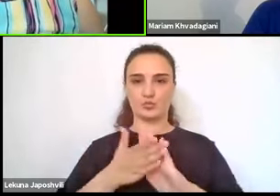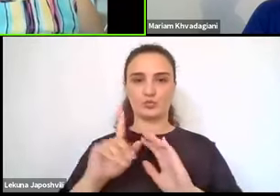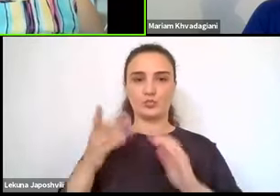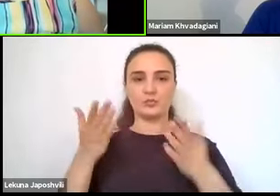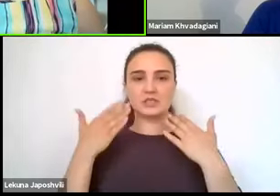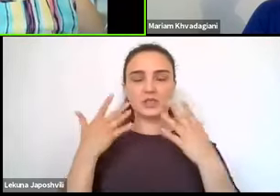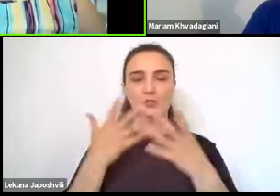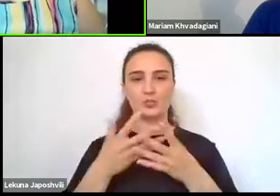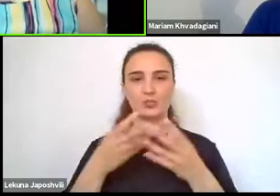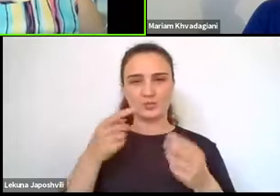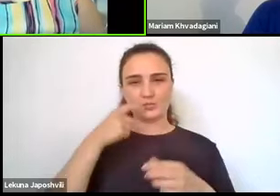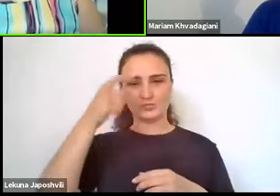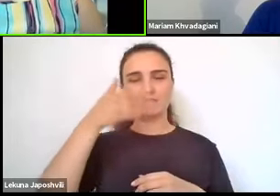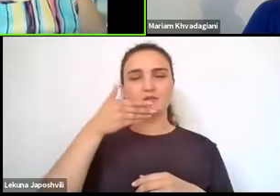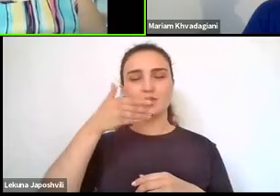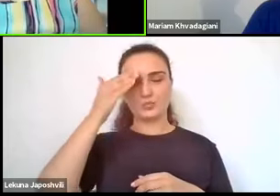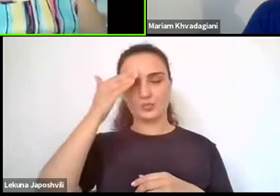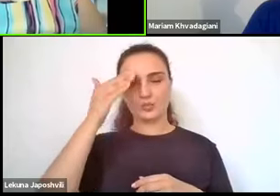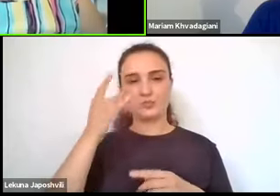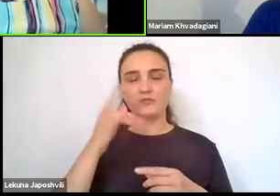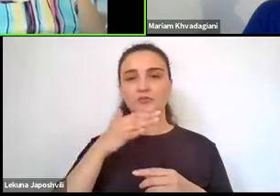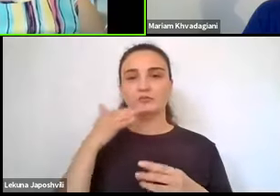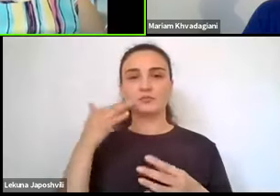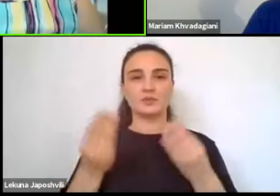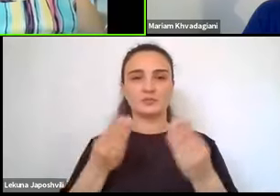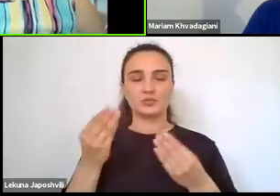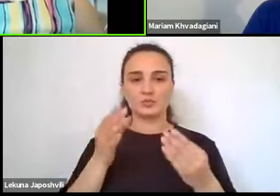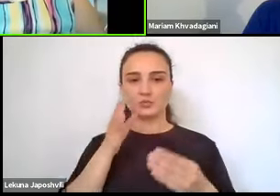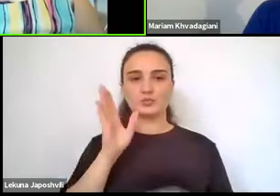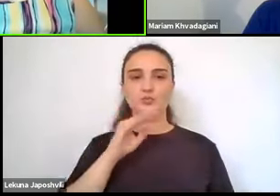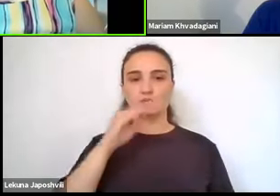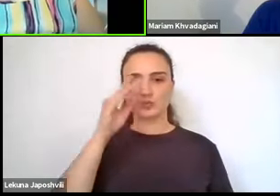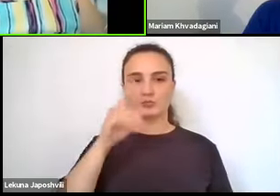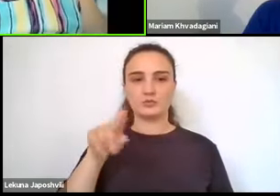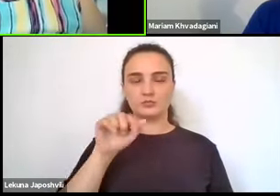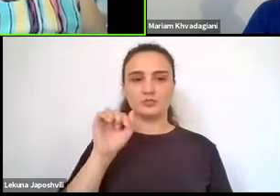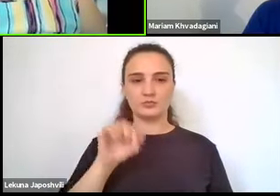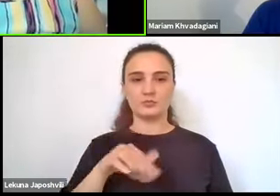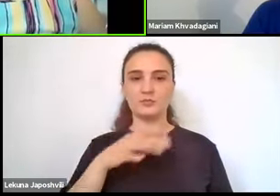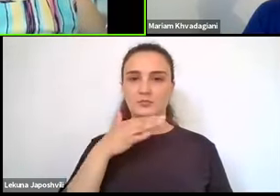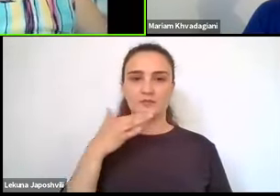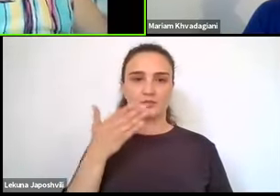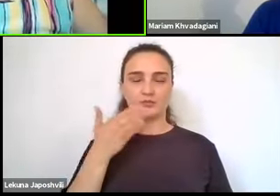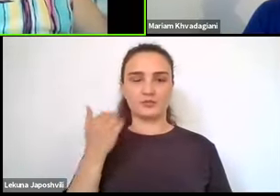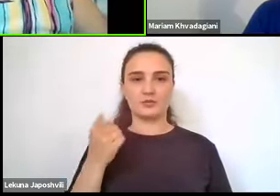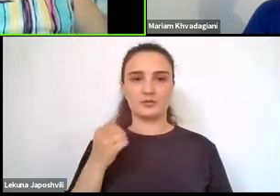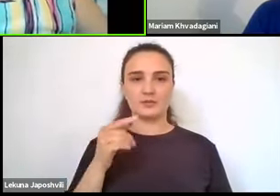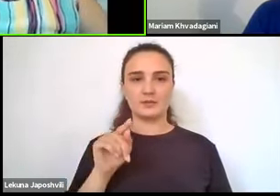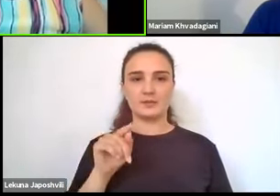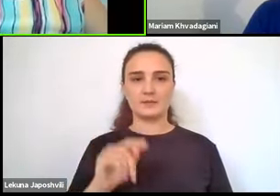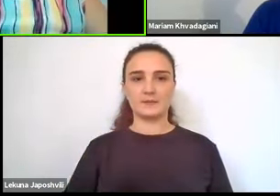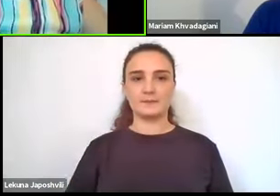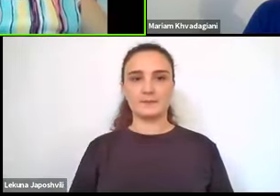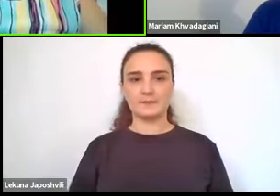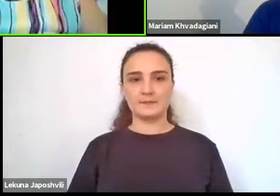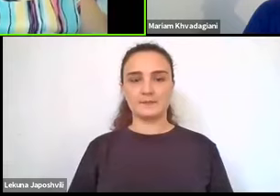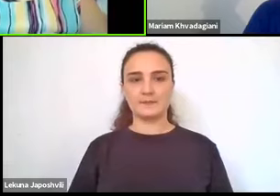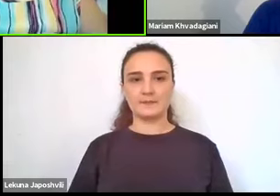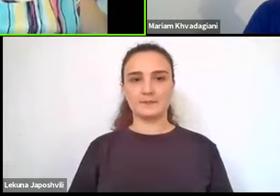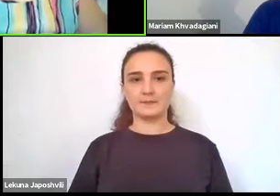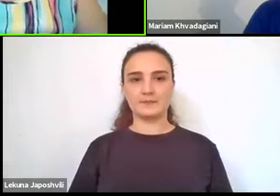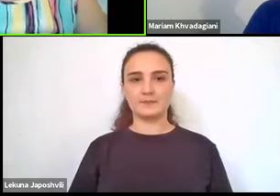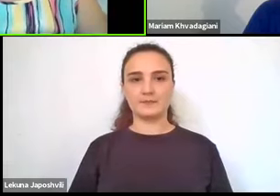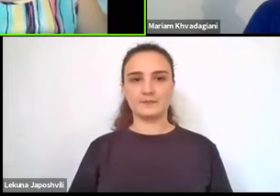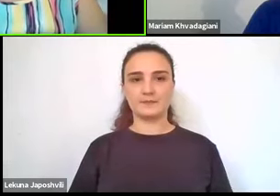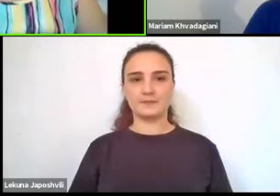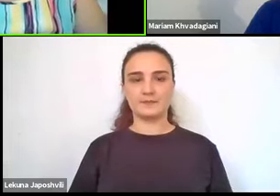ზაფხულია, ბავშვებს მეტი დრო აქვთ თამაშისთვის, მშობლებს შეიძლება არც ისე. აი ეს ამ საკითხზე რომ ვისაუბროთ,